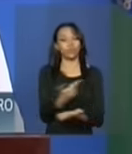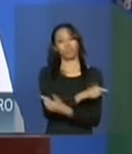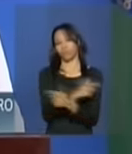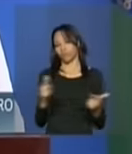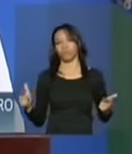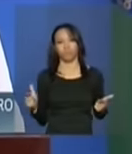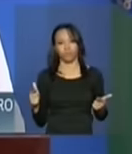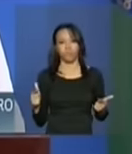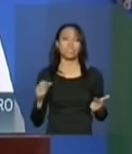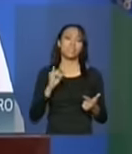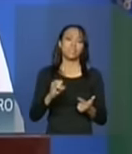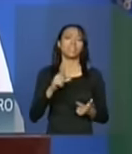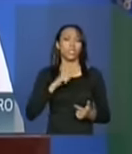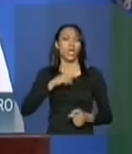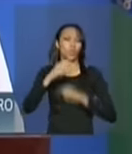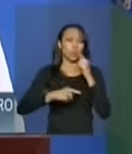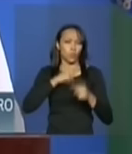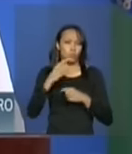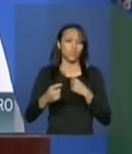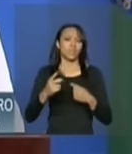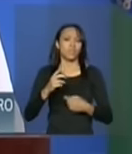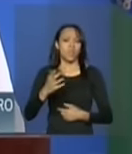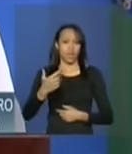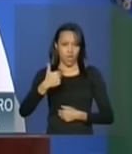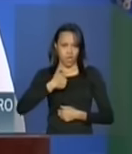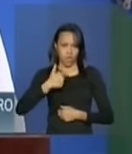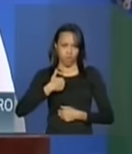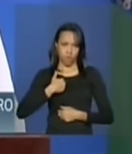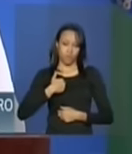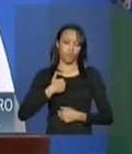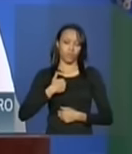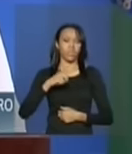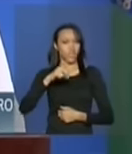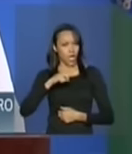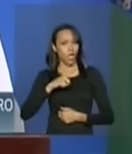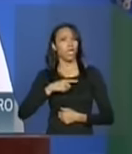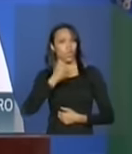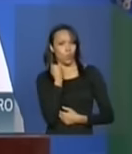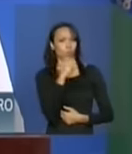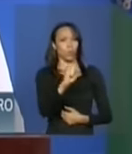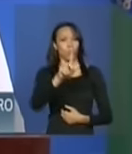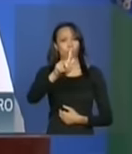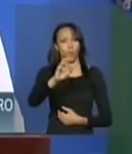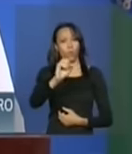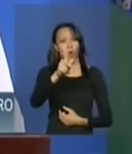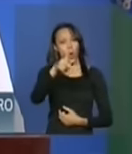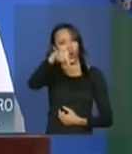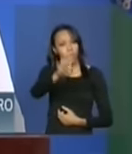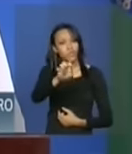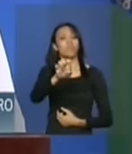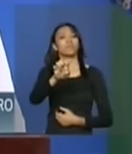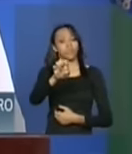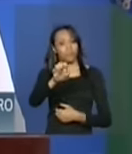Αν υπήρχε αμφιβολία για την καταγγελία ότι ένα πραξικόπημα βρίσκεται σε εξέλιξη, δεν πρέπει να υπάρχει.